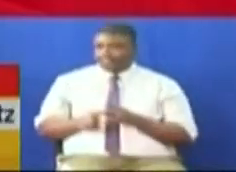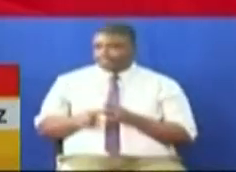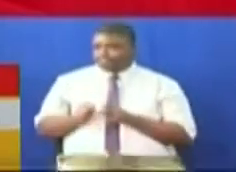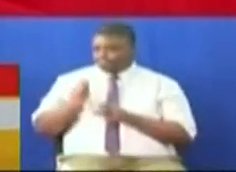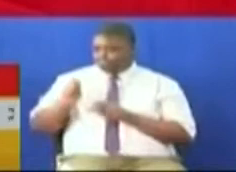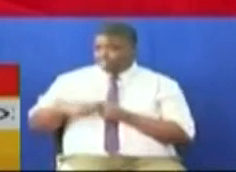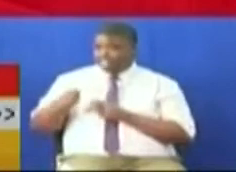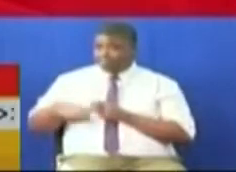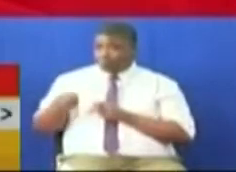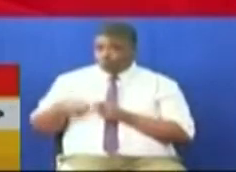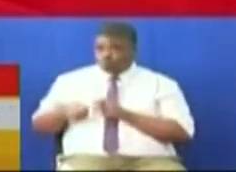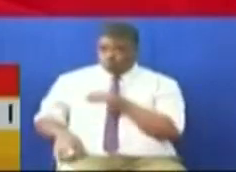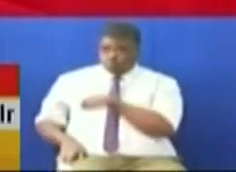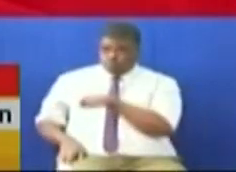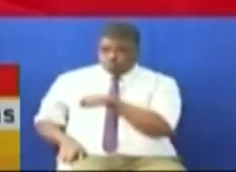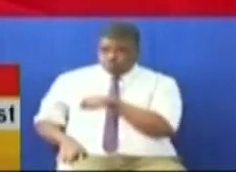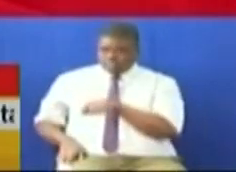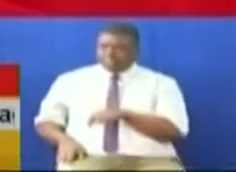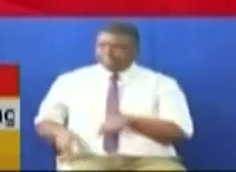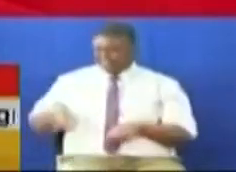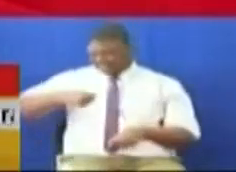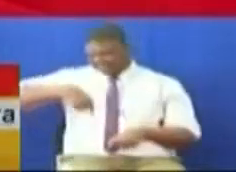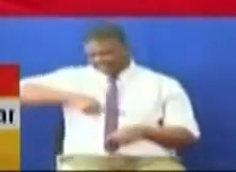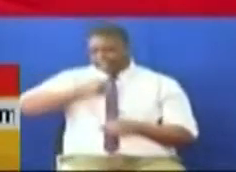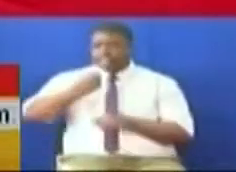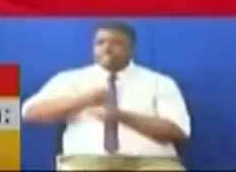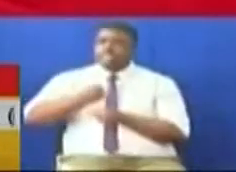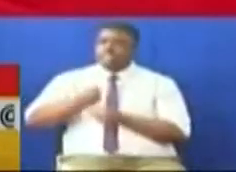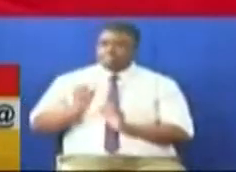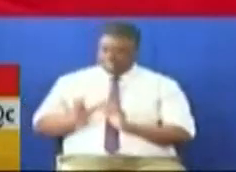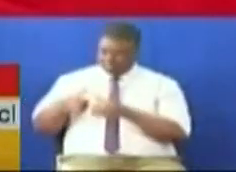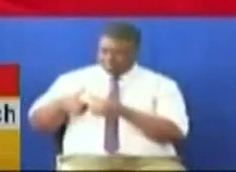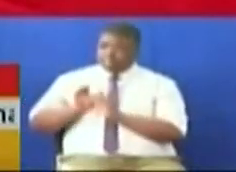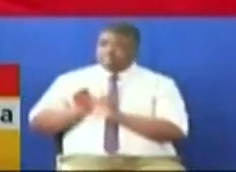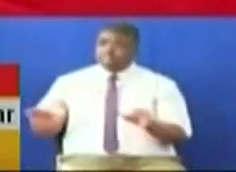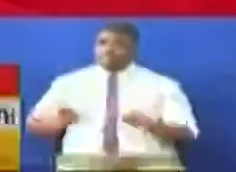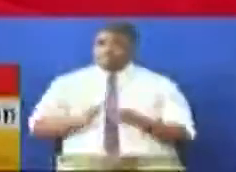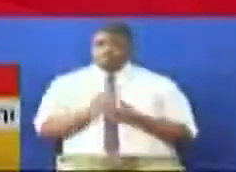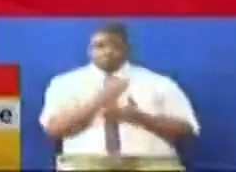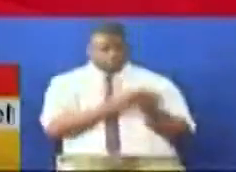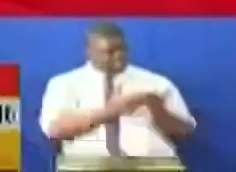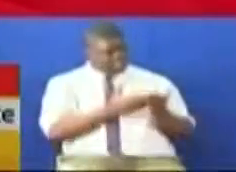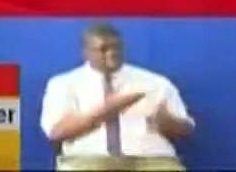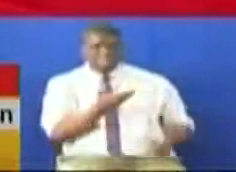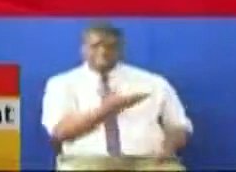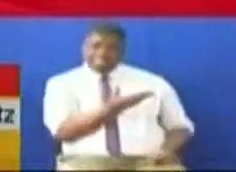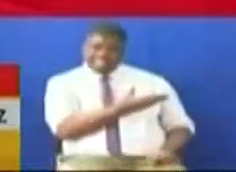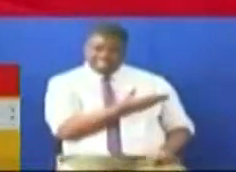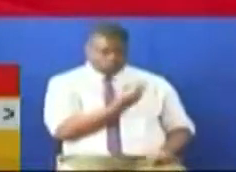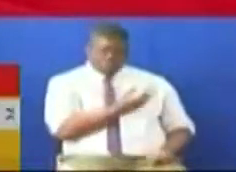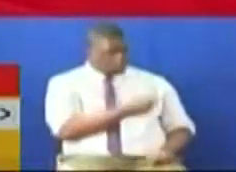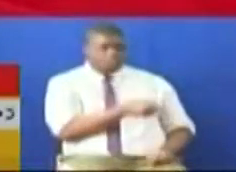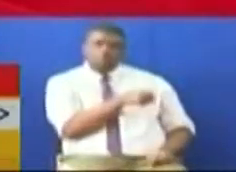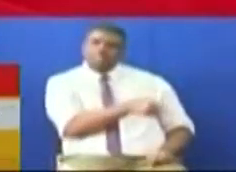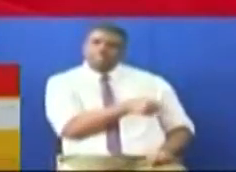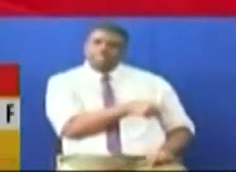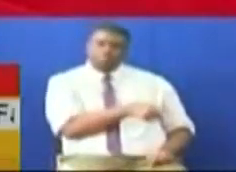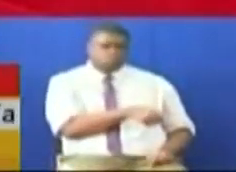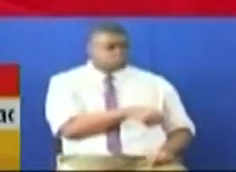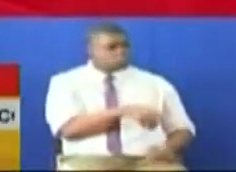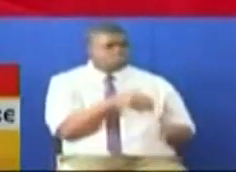hili jambo tumelifanyia kazi kama kamati, lakini ukija kwenye baadhi ya maeneo utaona kuna namna fulani ya